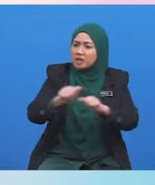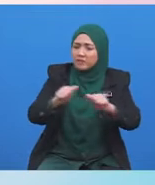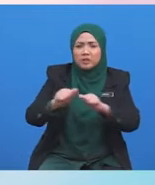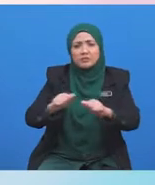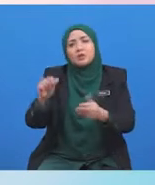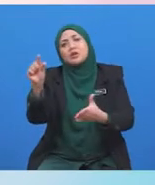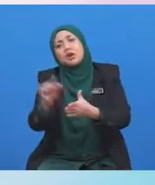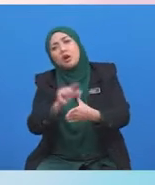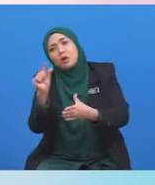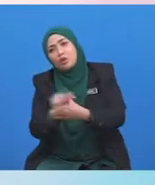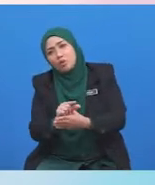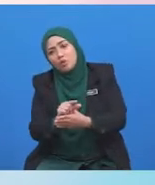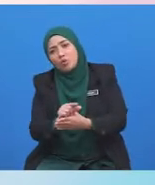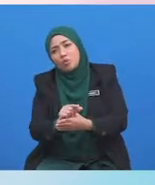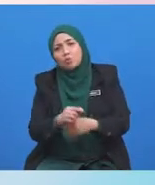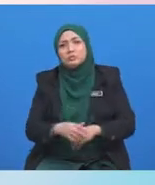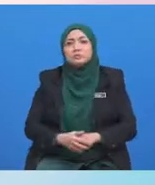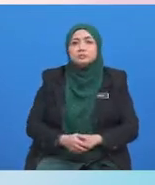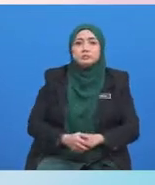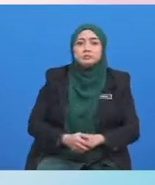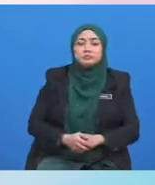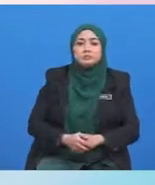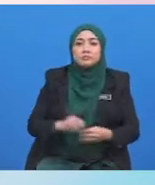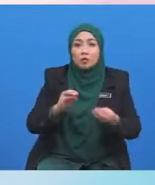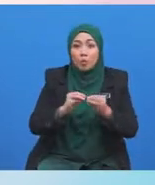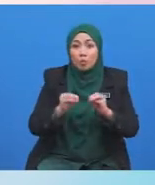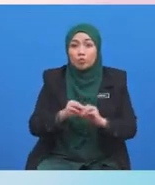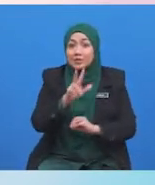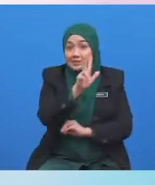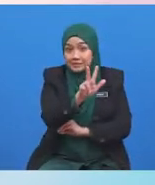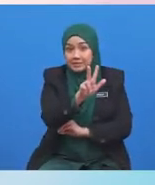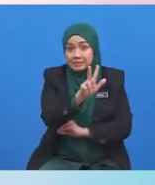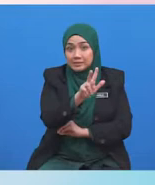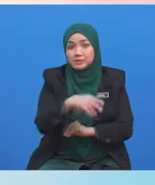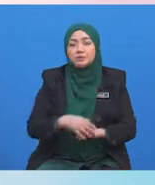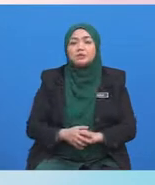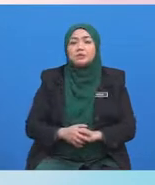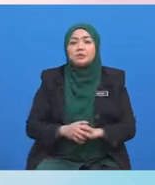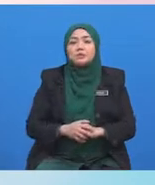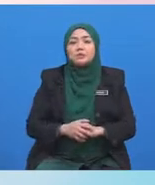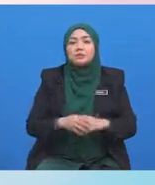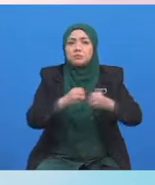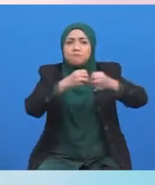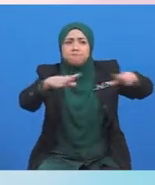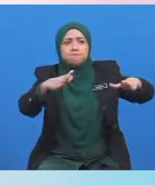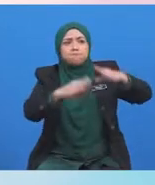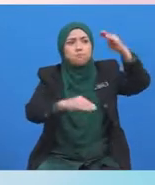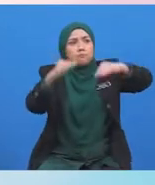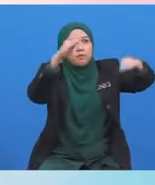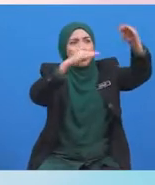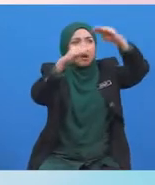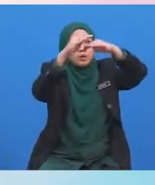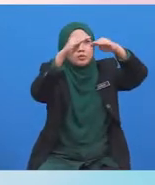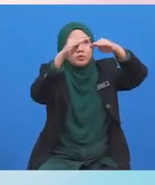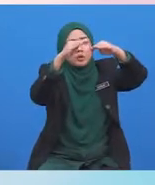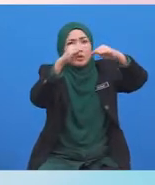harian terjejas. Kesan yang ketiga pula ialah kemusnahan bangunan atau premis swasta